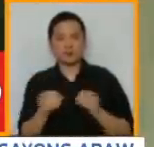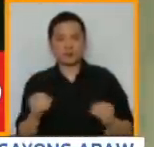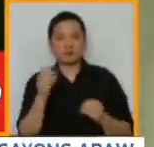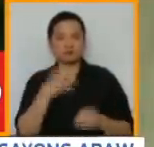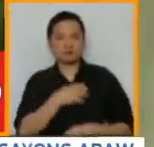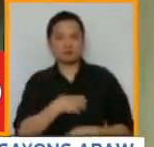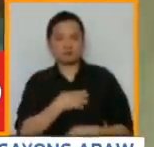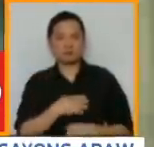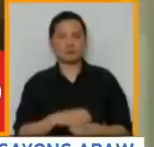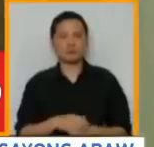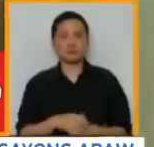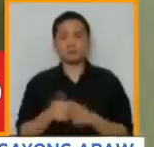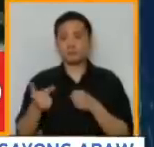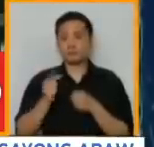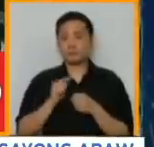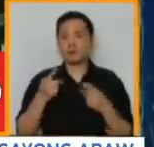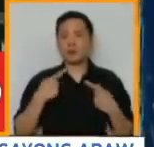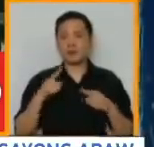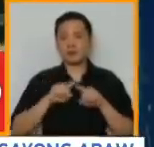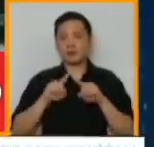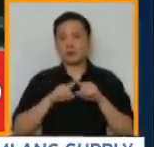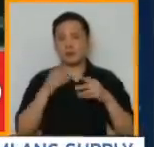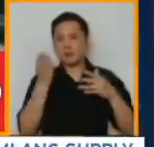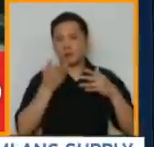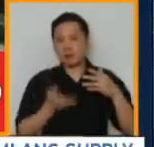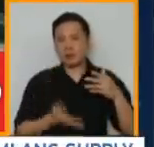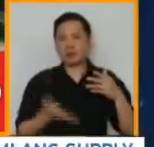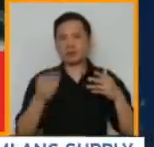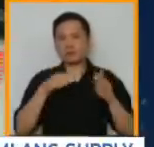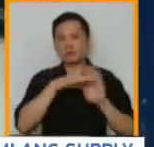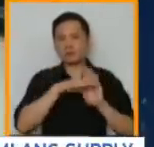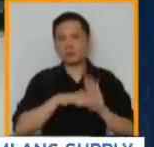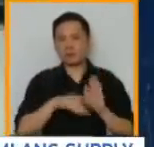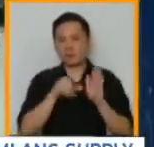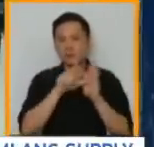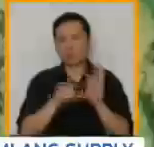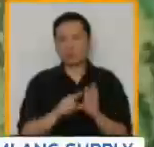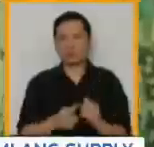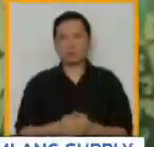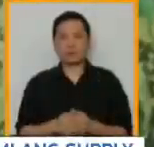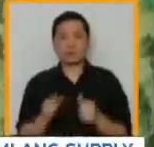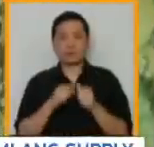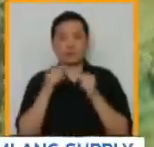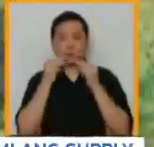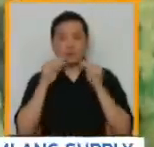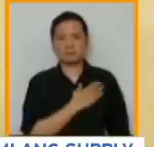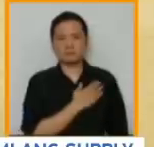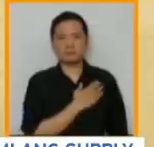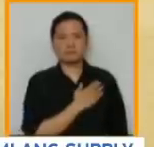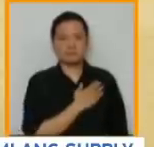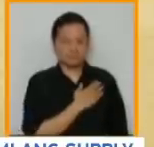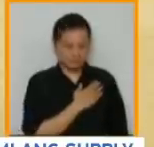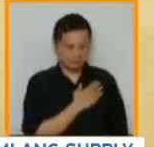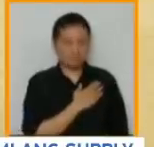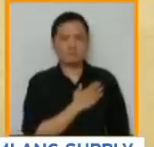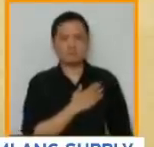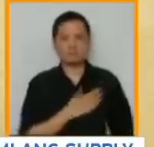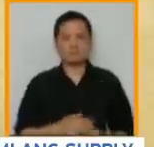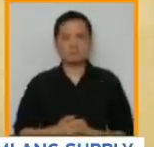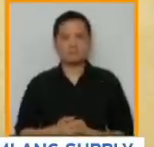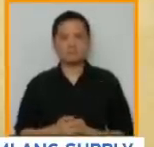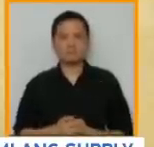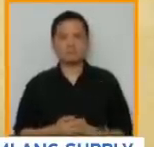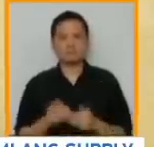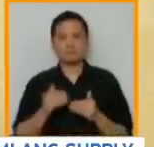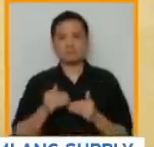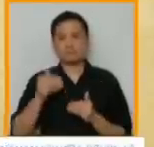at falsification of documents. Itong unang balita sa Maynila, Jonathan Andal, Buong Puso para sa Pilipino. Hindi na mandatory ang pagsusuot